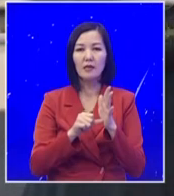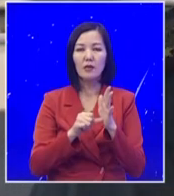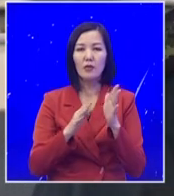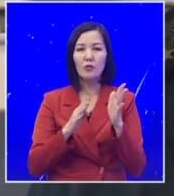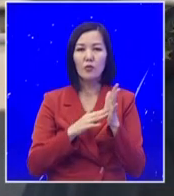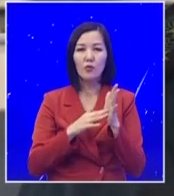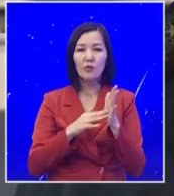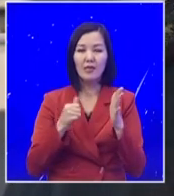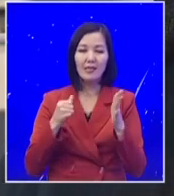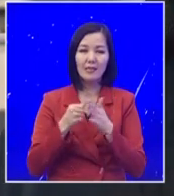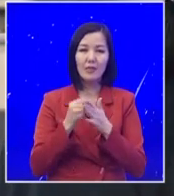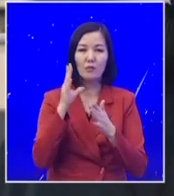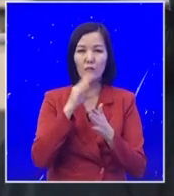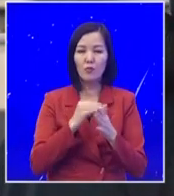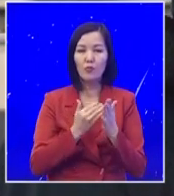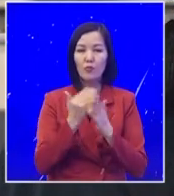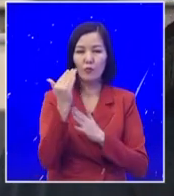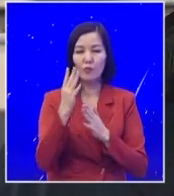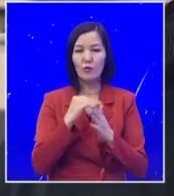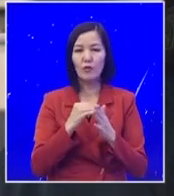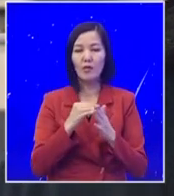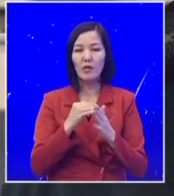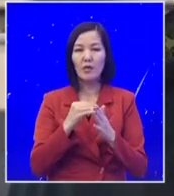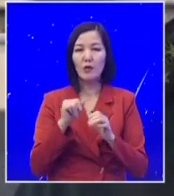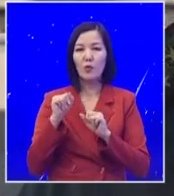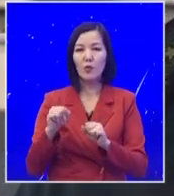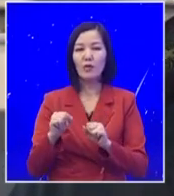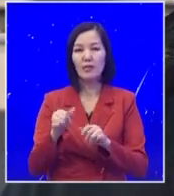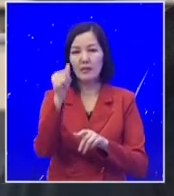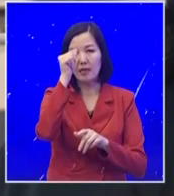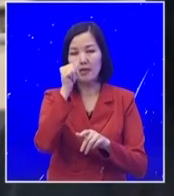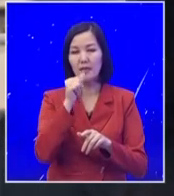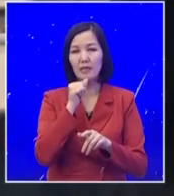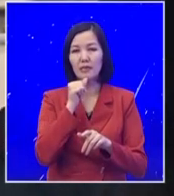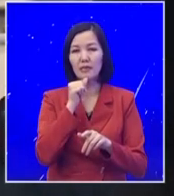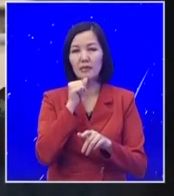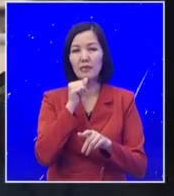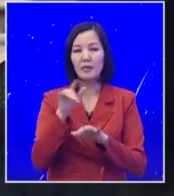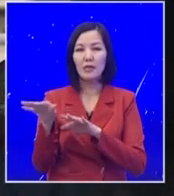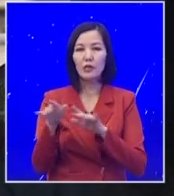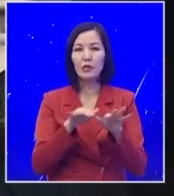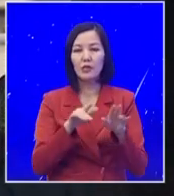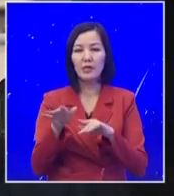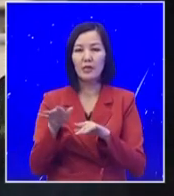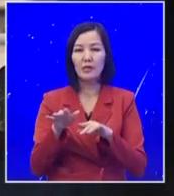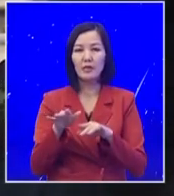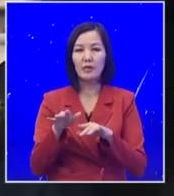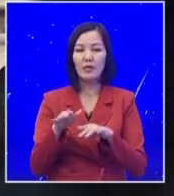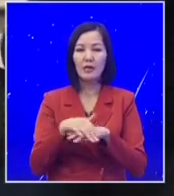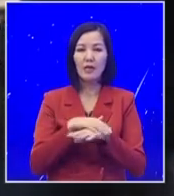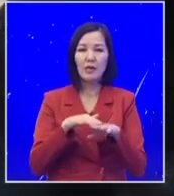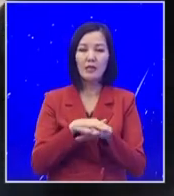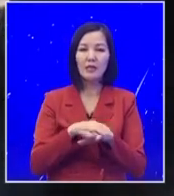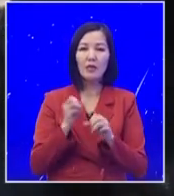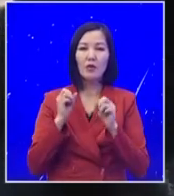аймаққа жатады республика бойынша. Азаматтық қорғаныс айлығы жалпы бұл шара халықтың